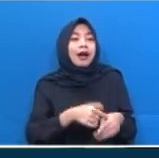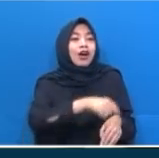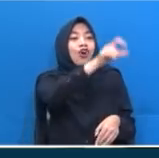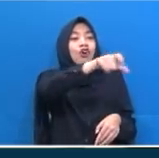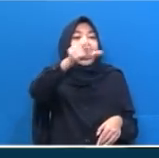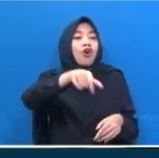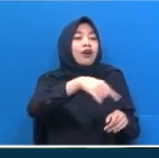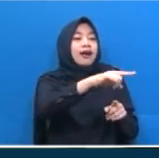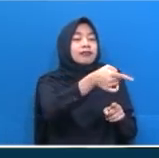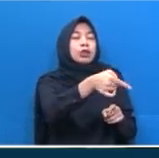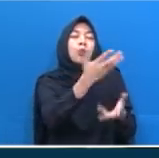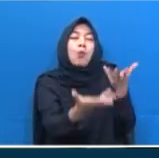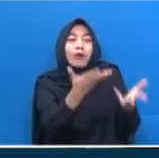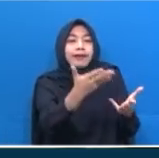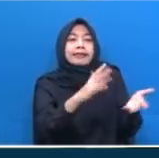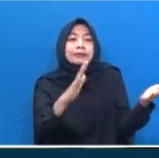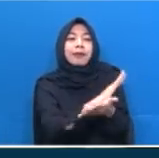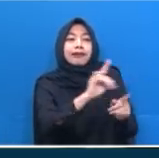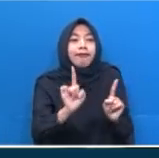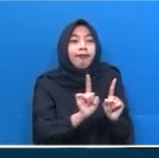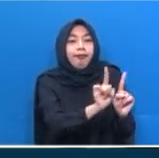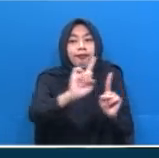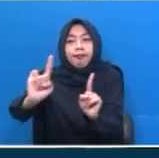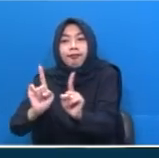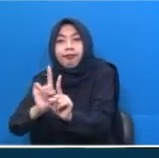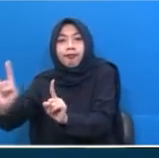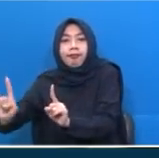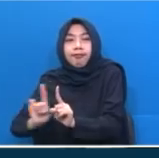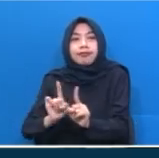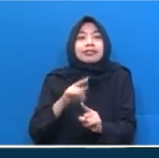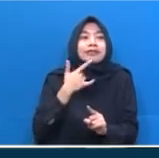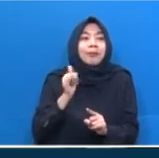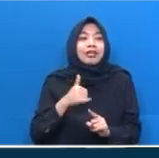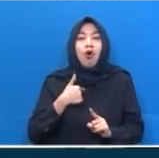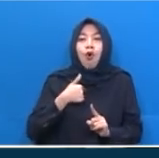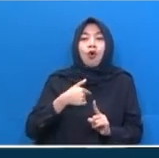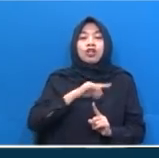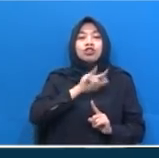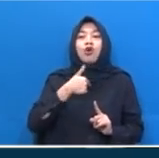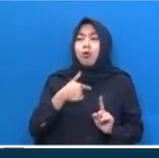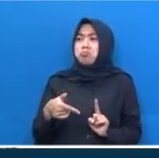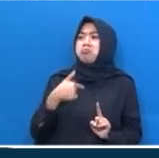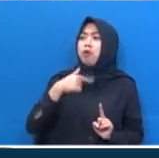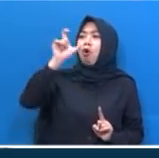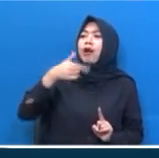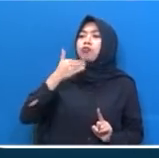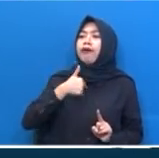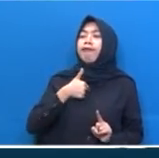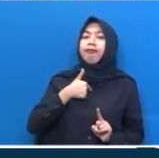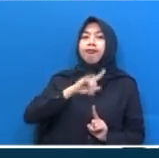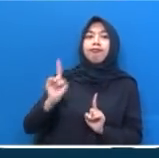orang yang disebut punya potensi maju di 2014 Jokowi semen semua adalah orang-orangnya Jokowi